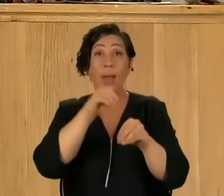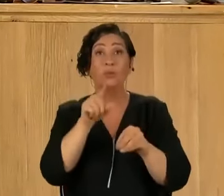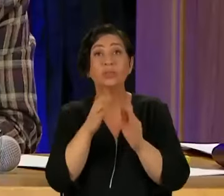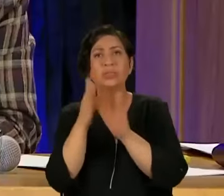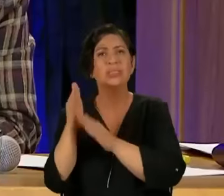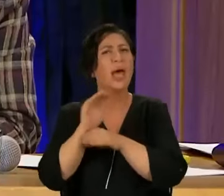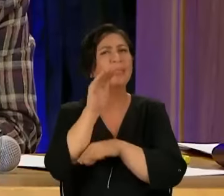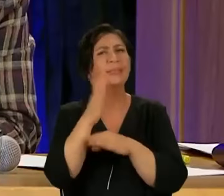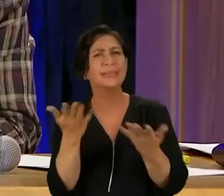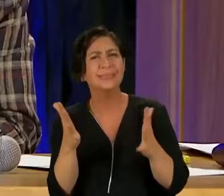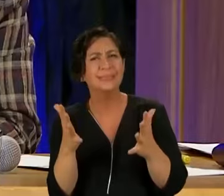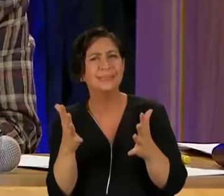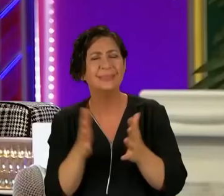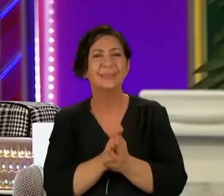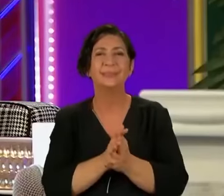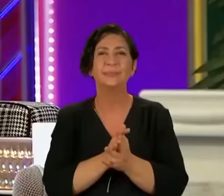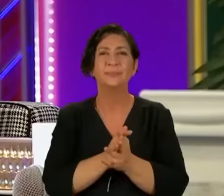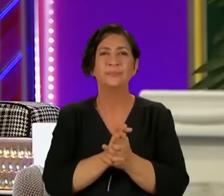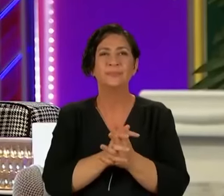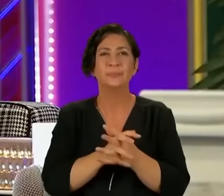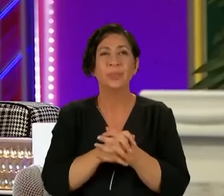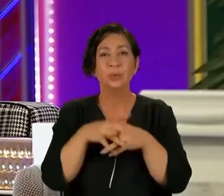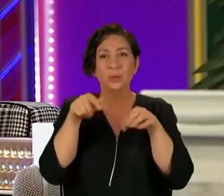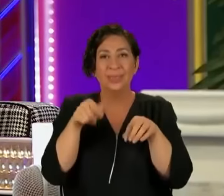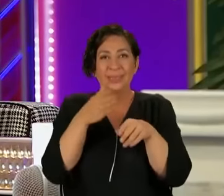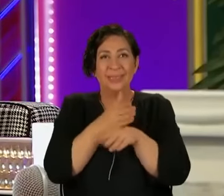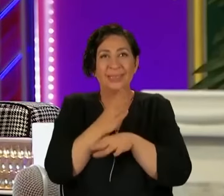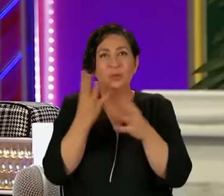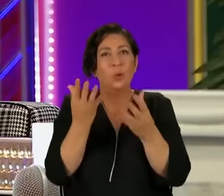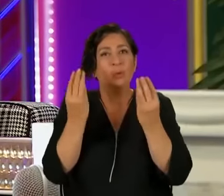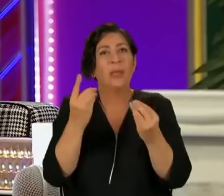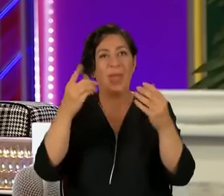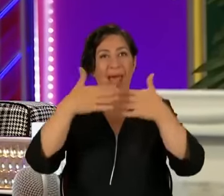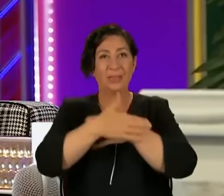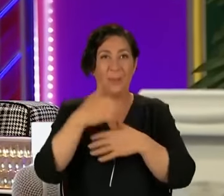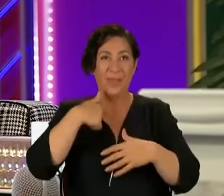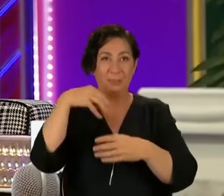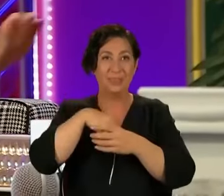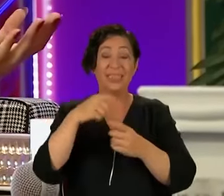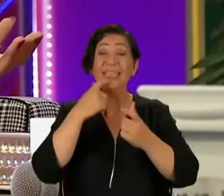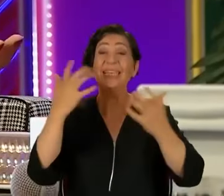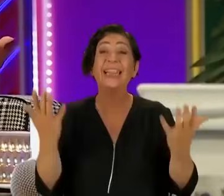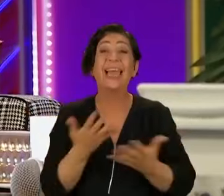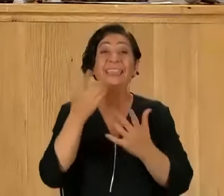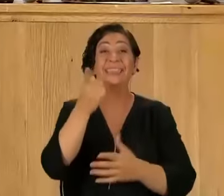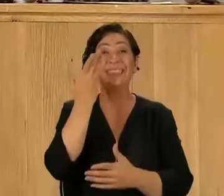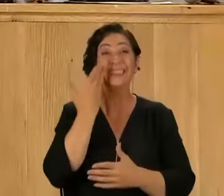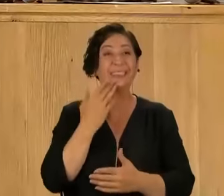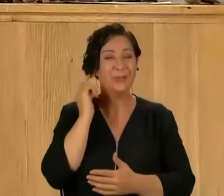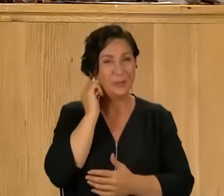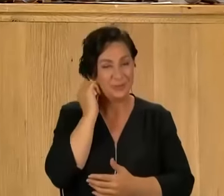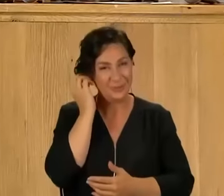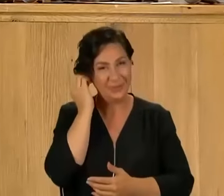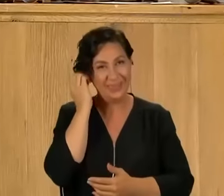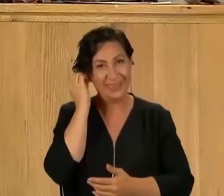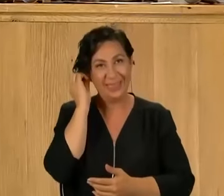dışında hayatın nasıl? Yani şu an gerçekten çok güzel bir akşam benim için. Çünkü yıllardır sizi izliyorum. Oh. Siz